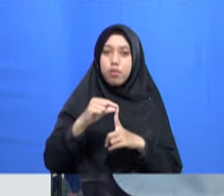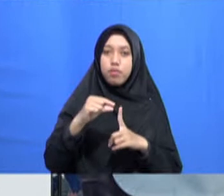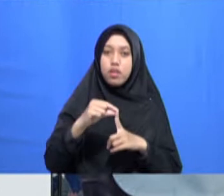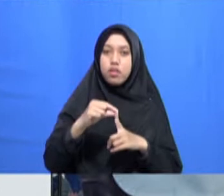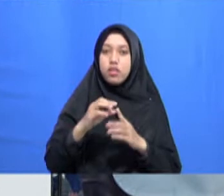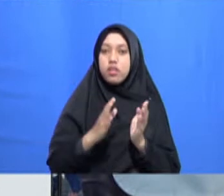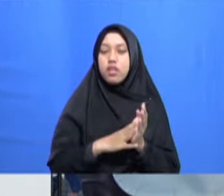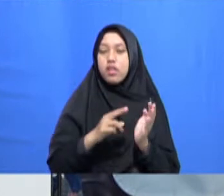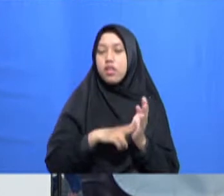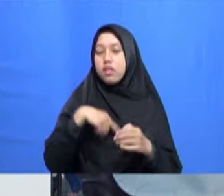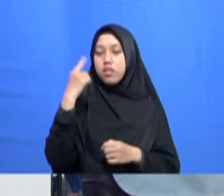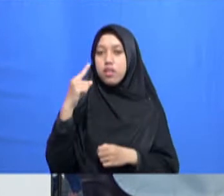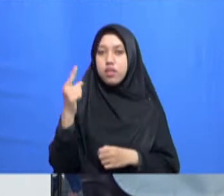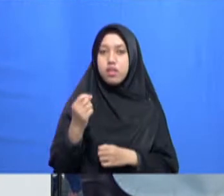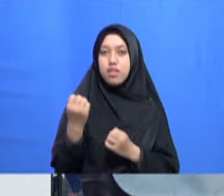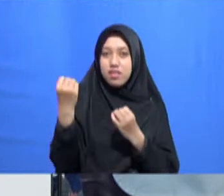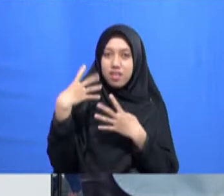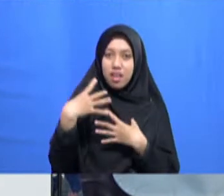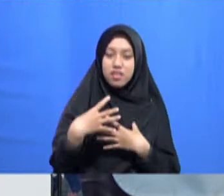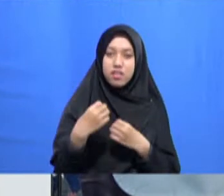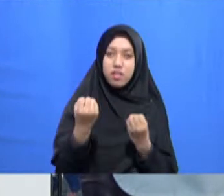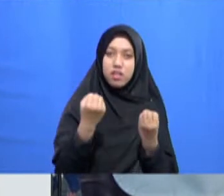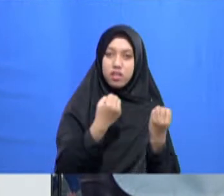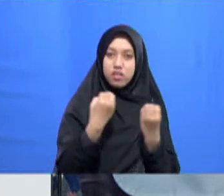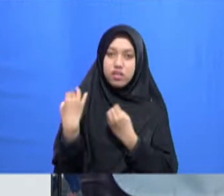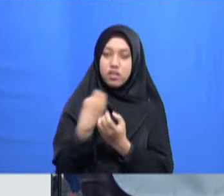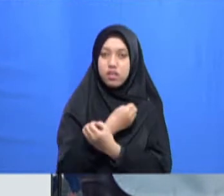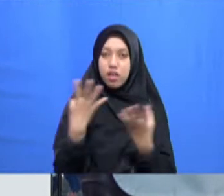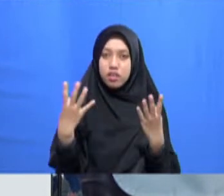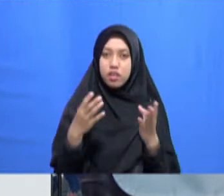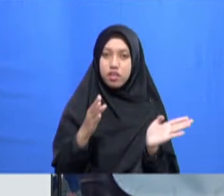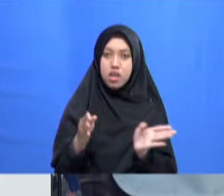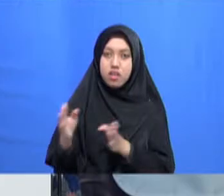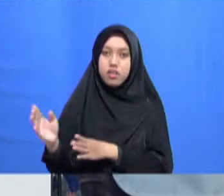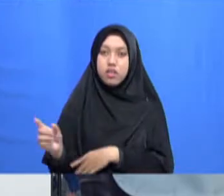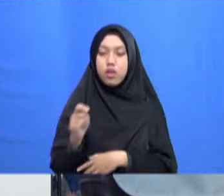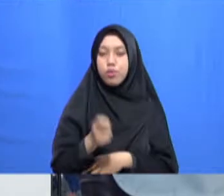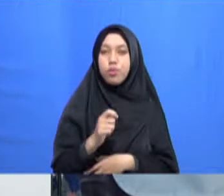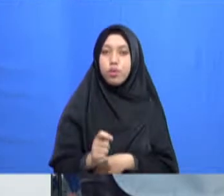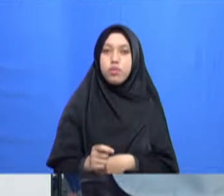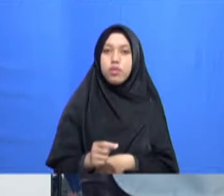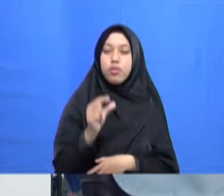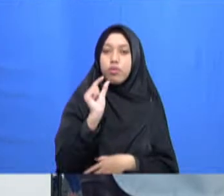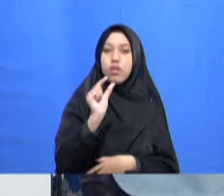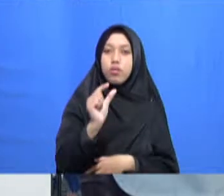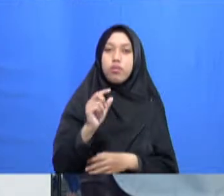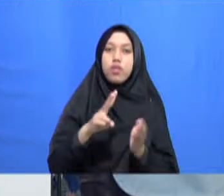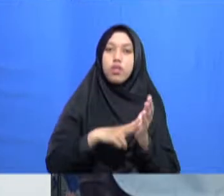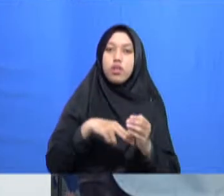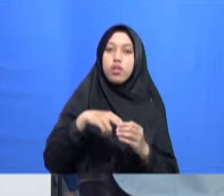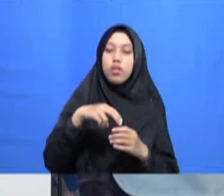nasional, jelas menjadi dasar hukumnya adalah Undang-Undang Nomor 17